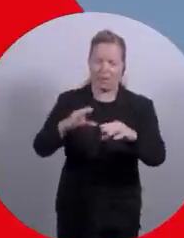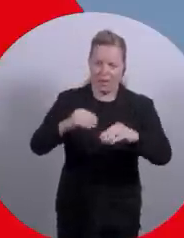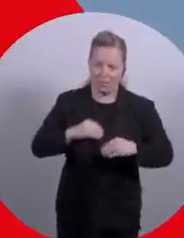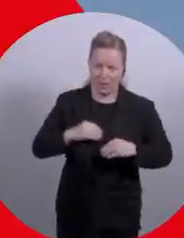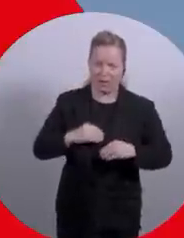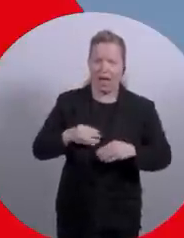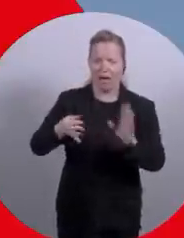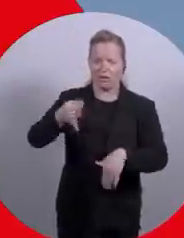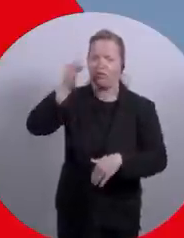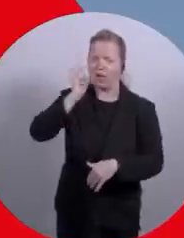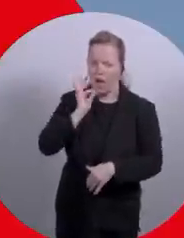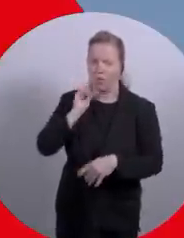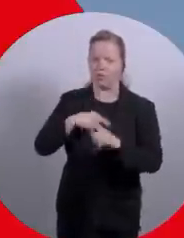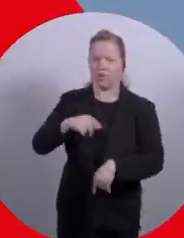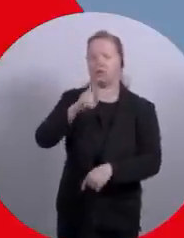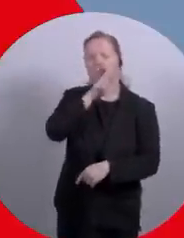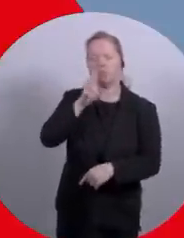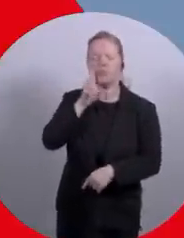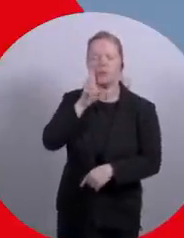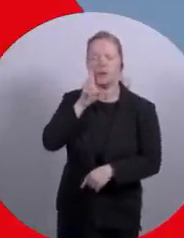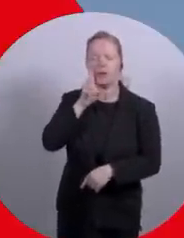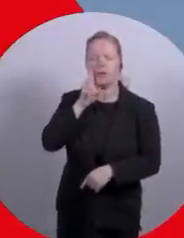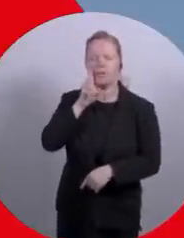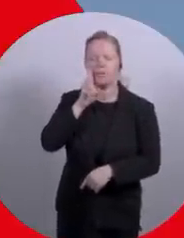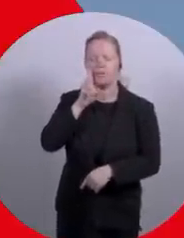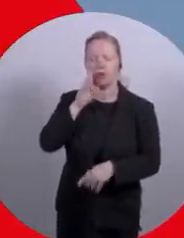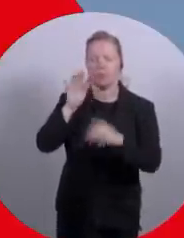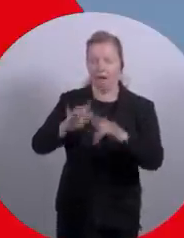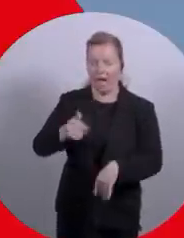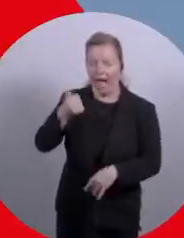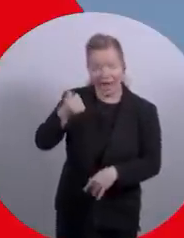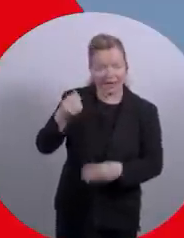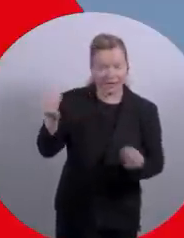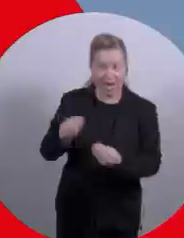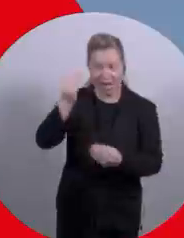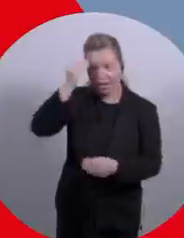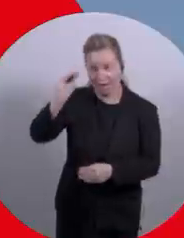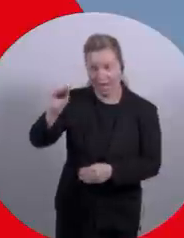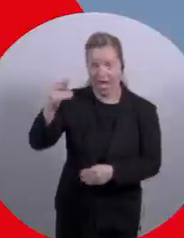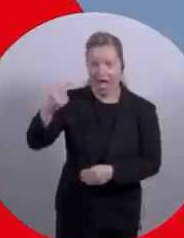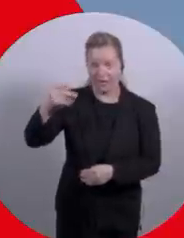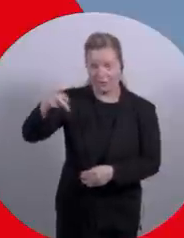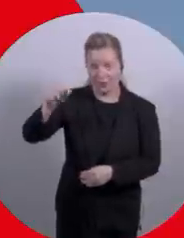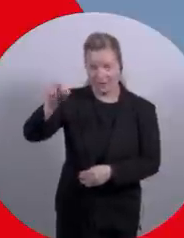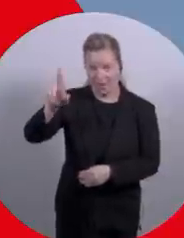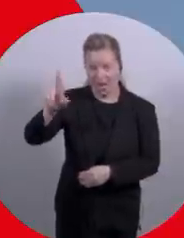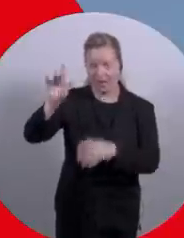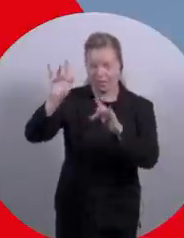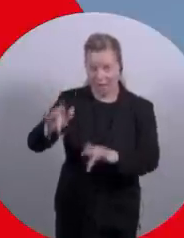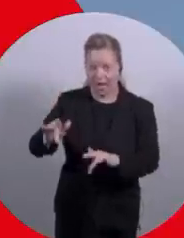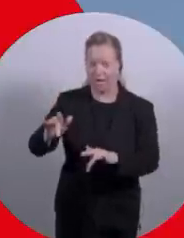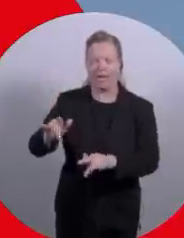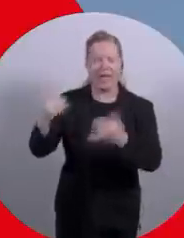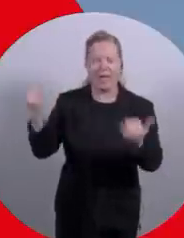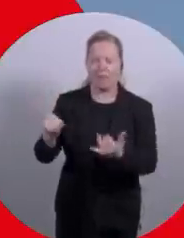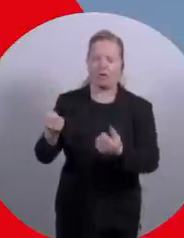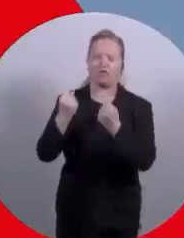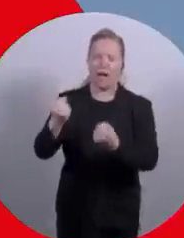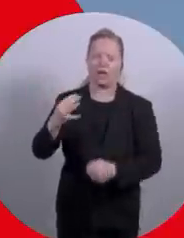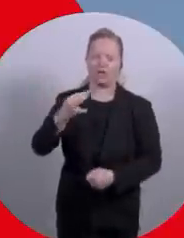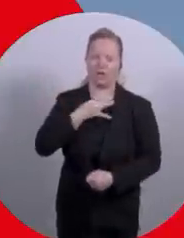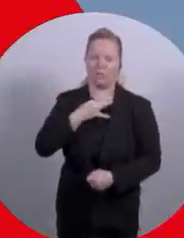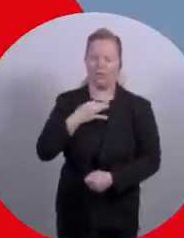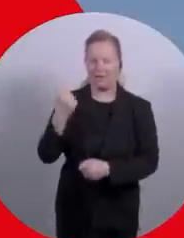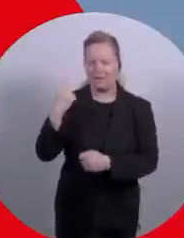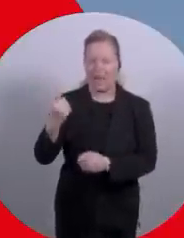als Frau und als Mutter und eines ist dir sicher Peter Hans-peter du hast immer eine starke Stimme weil du stark